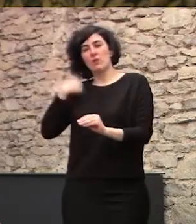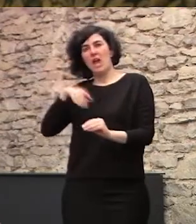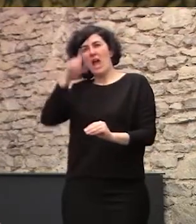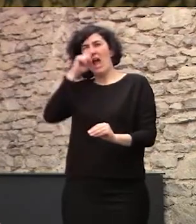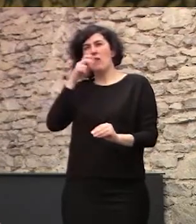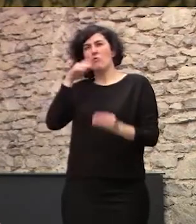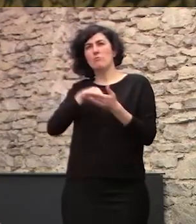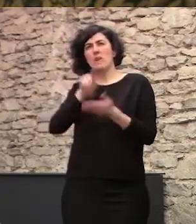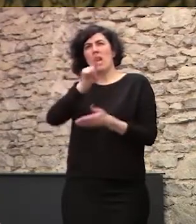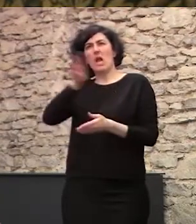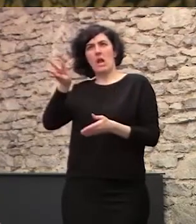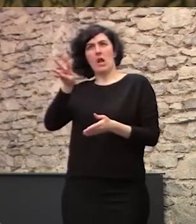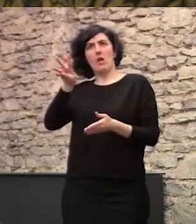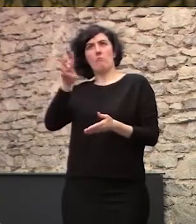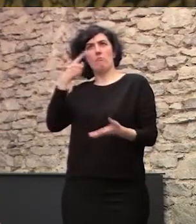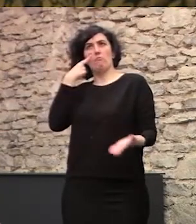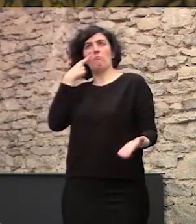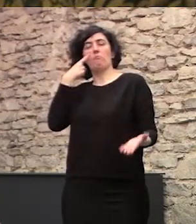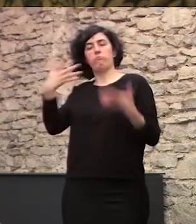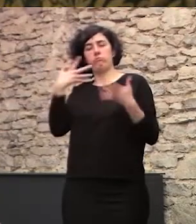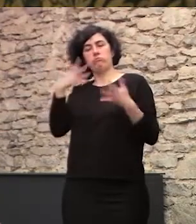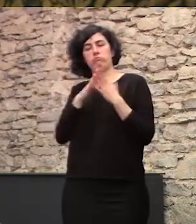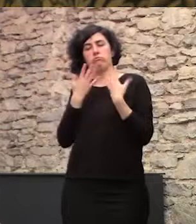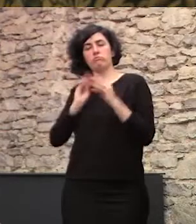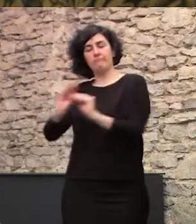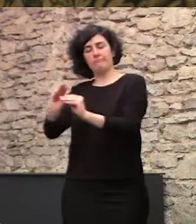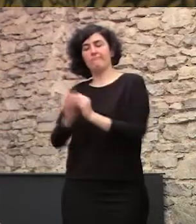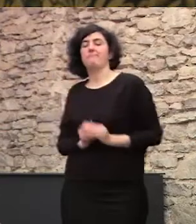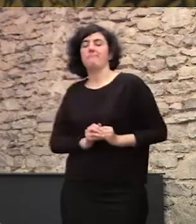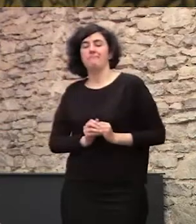2014an izugarrizko impactua izan zuen liburu horrek.